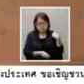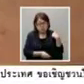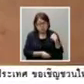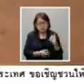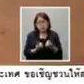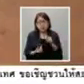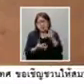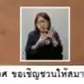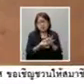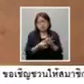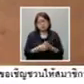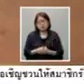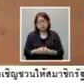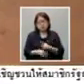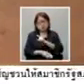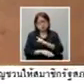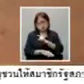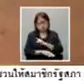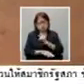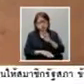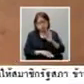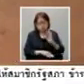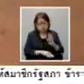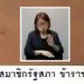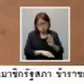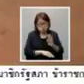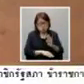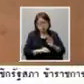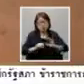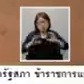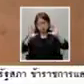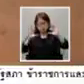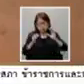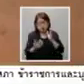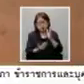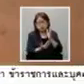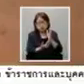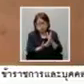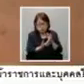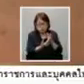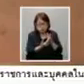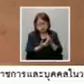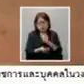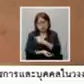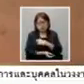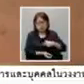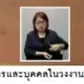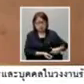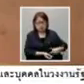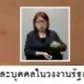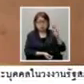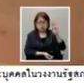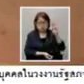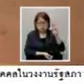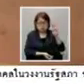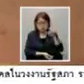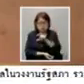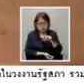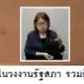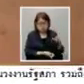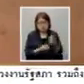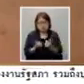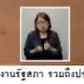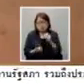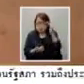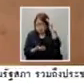างรัฐมนตรีกับพระมหากษัตริย์ครับในการถวายสัตว์ฉะนั้นท่านเสรีจะเ